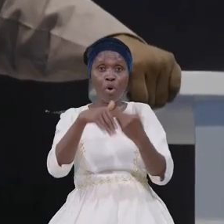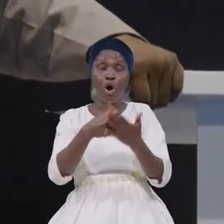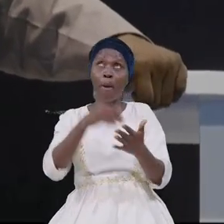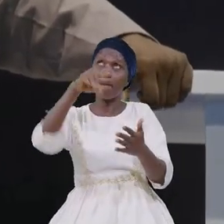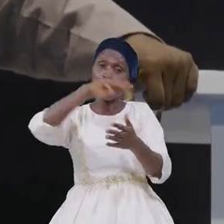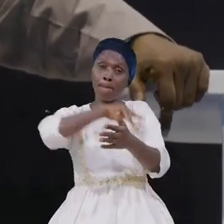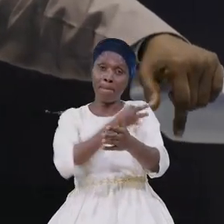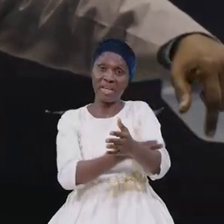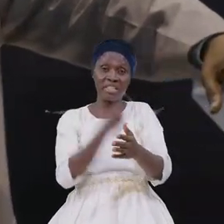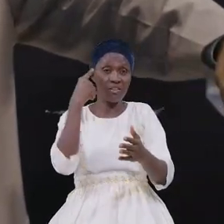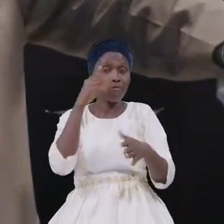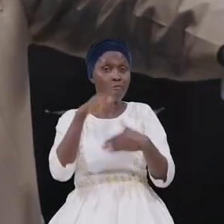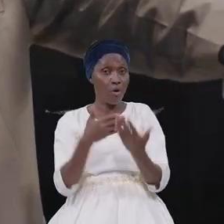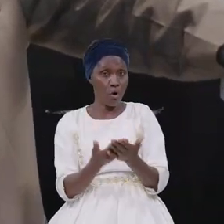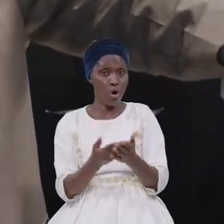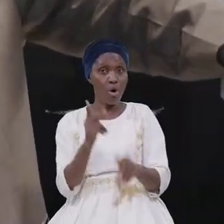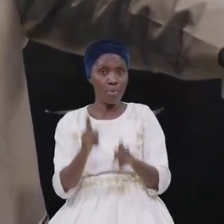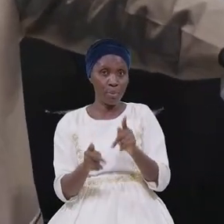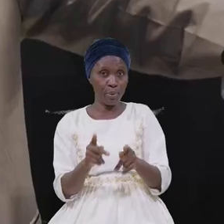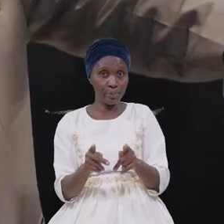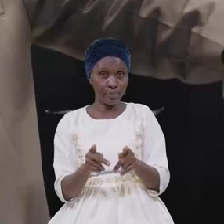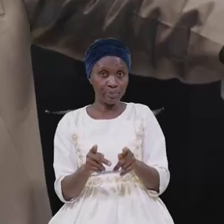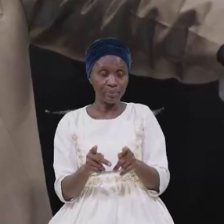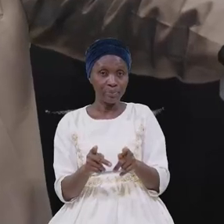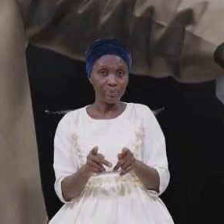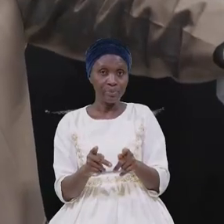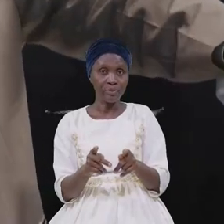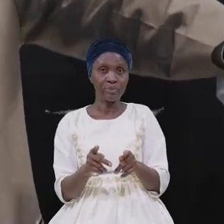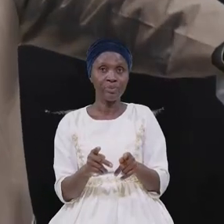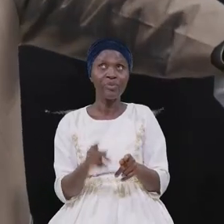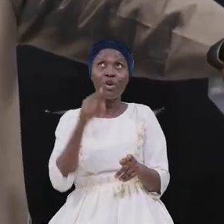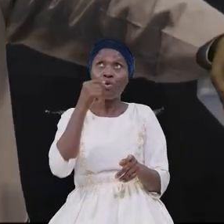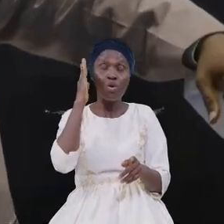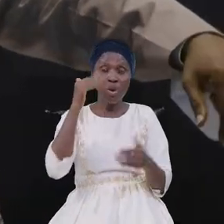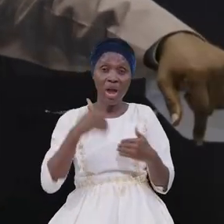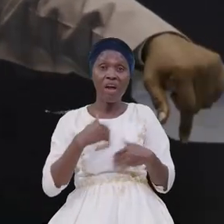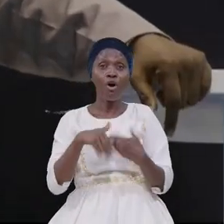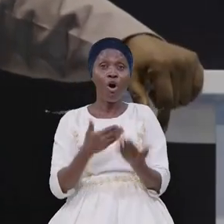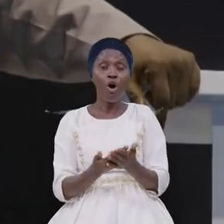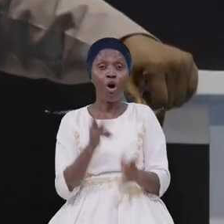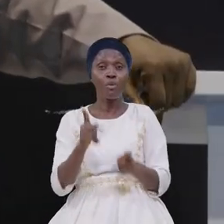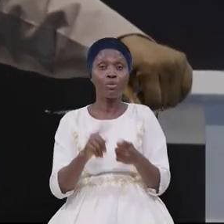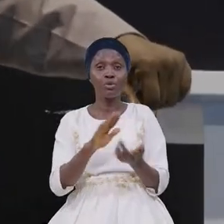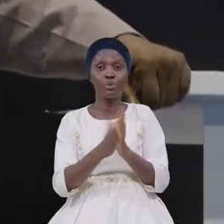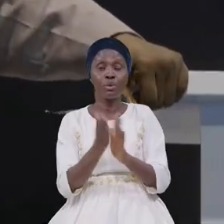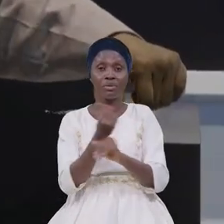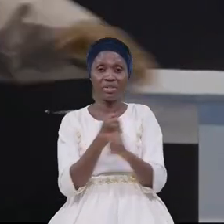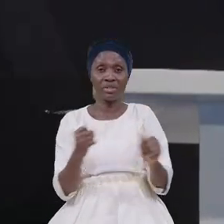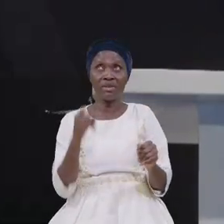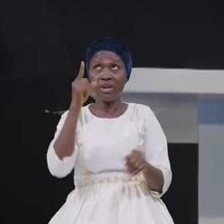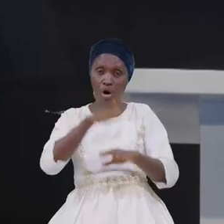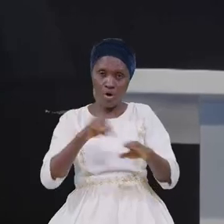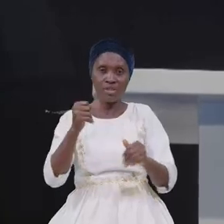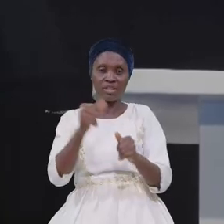du Tout-Puissant pour tous. Il veut que tous soient sauvés. Il appelle tous et le Seigneur vous appelle ce